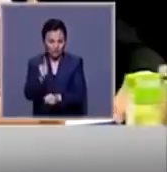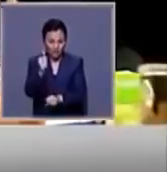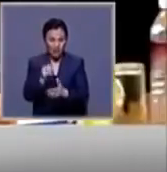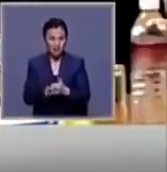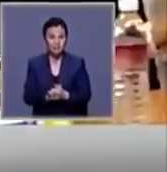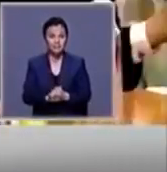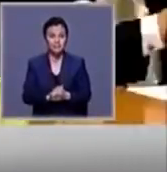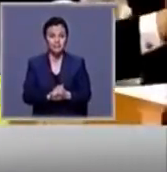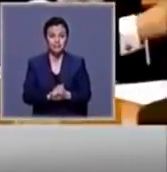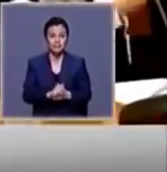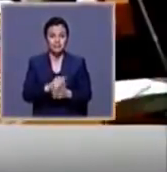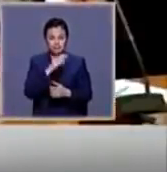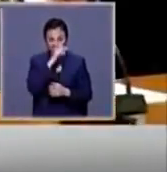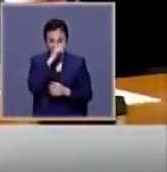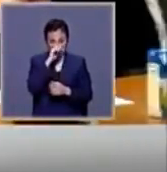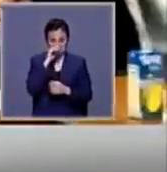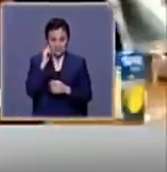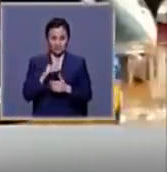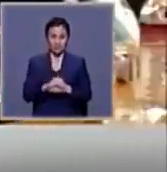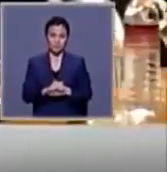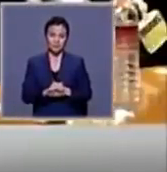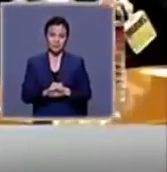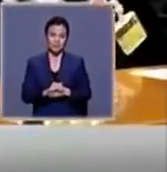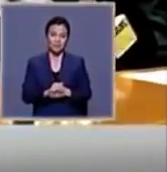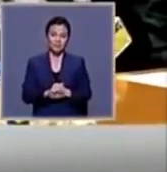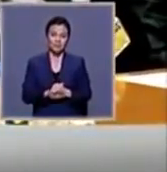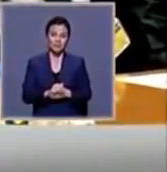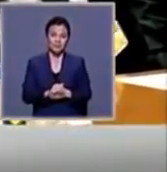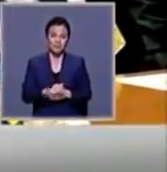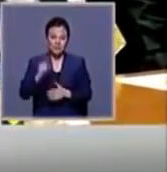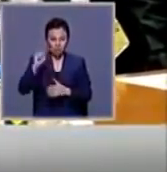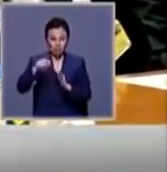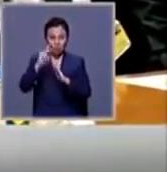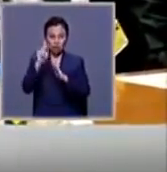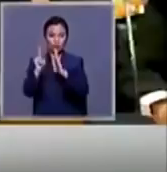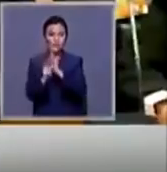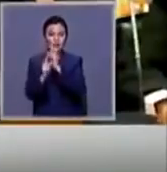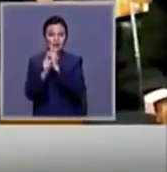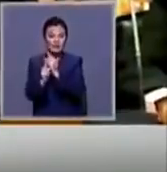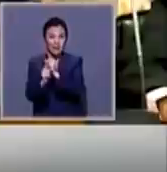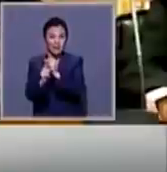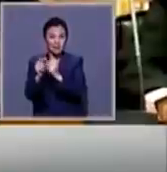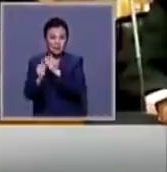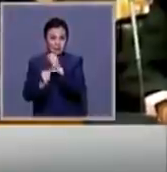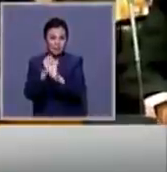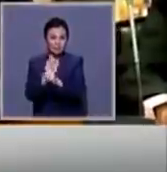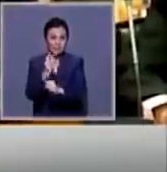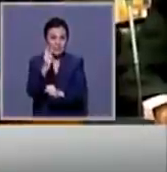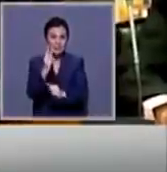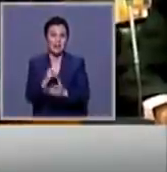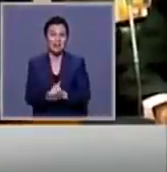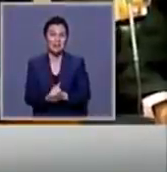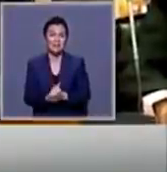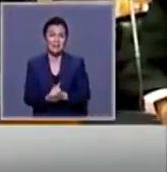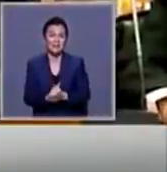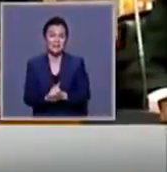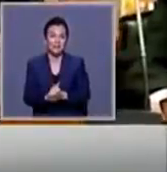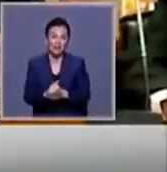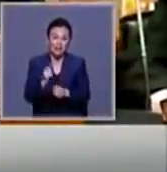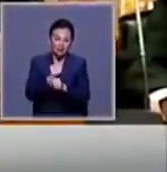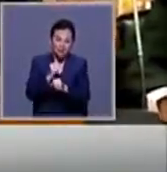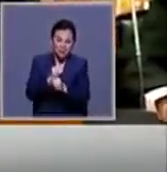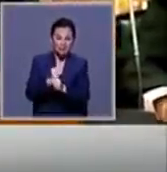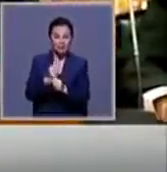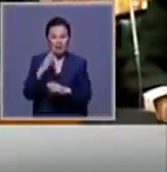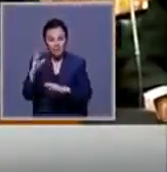บอันนี้ก็คือแบบเขาต้องมีมาตามกฎหมายไม่น้อยกว่า3ปีไม่ได้มีวัตถุประสงค์ภายในการแสวงหากำไรดำเนินกิจ